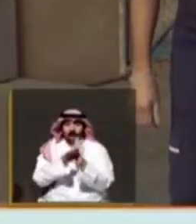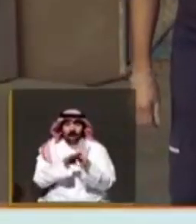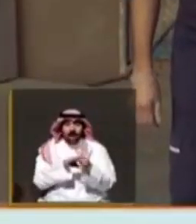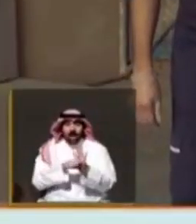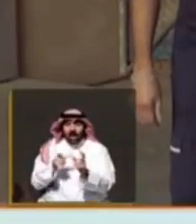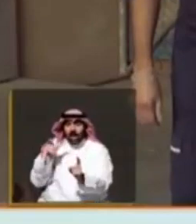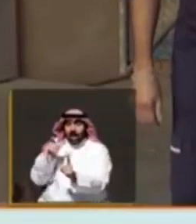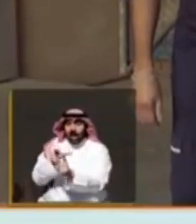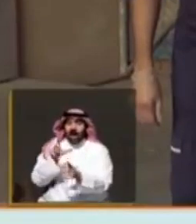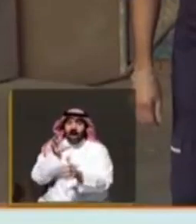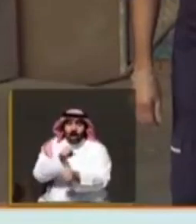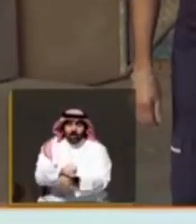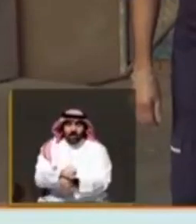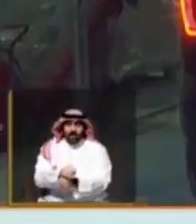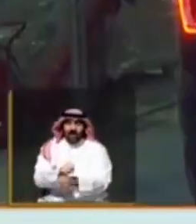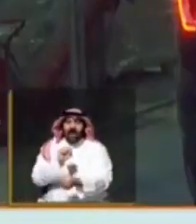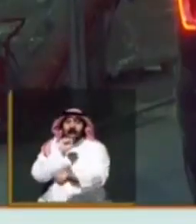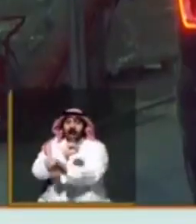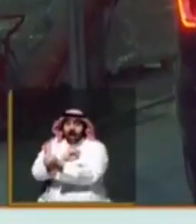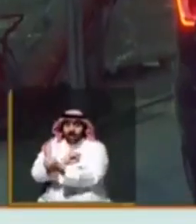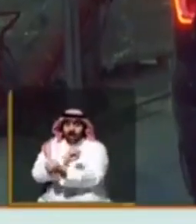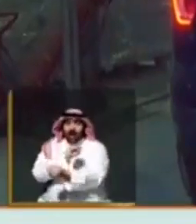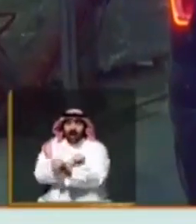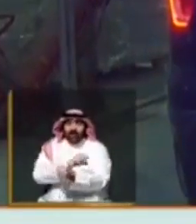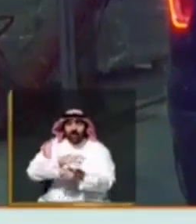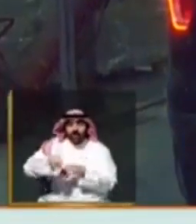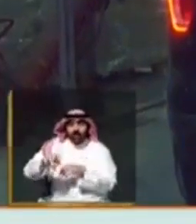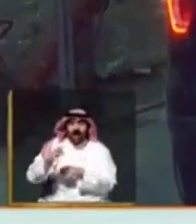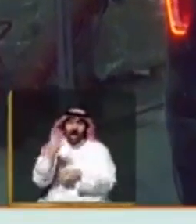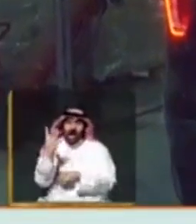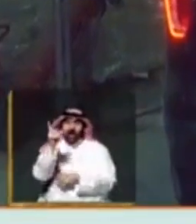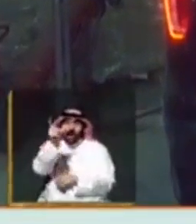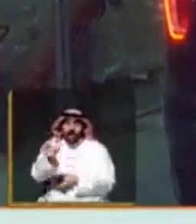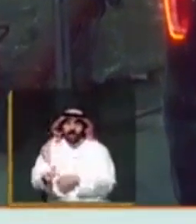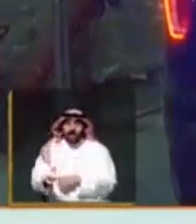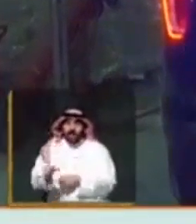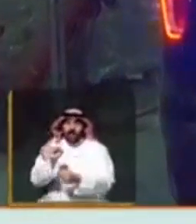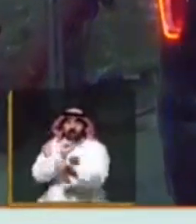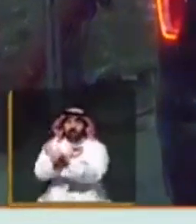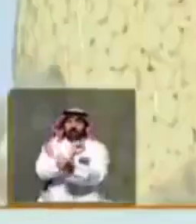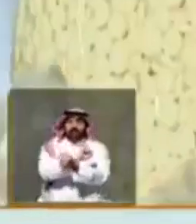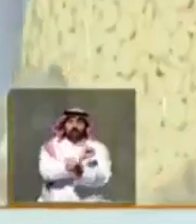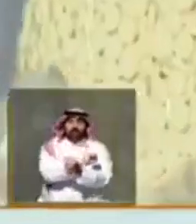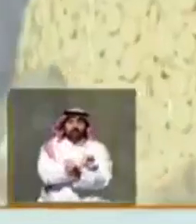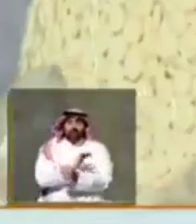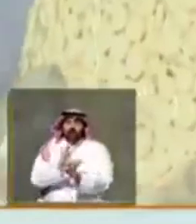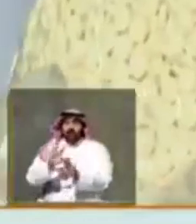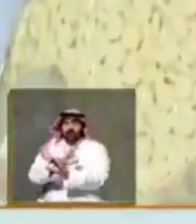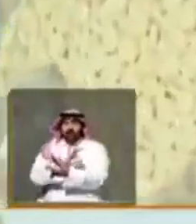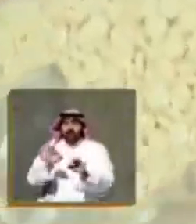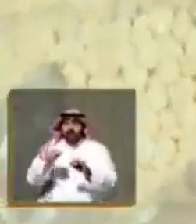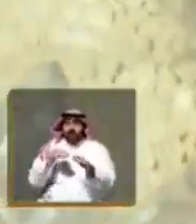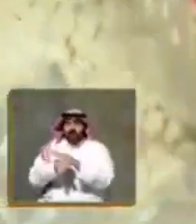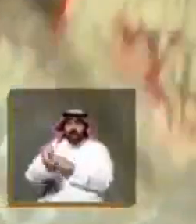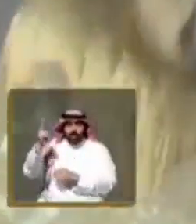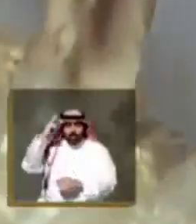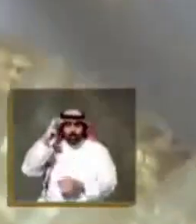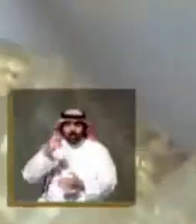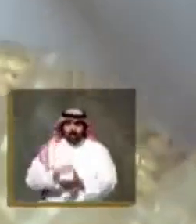تضمن القبض على مستقبلي هذه الكمية، وعددهم 4 أشخاص، حيث ضبطوا جميعا داخل